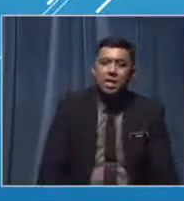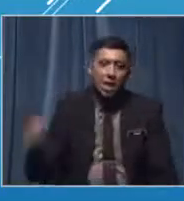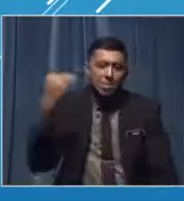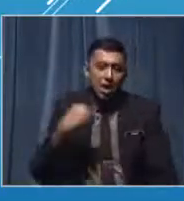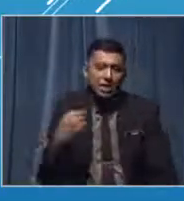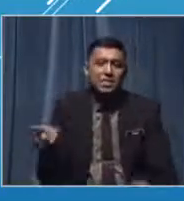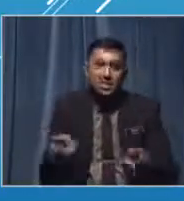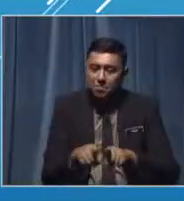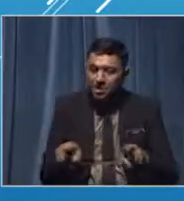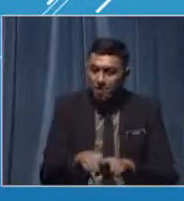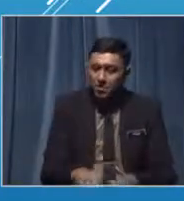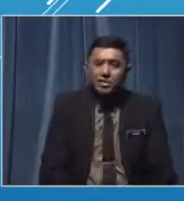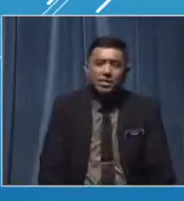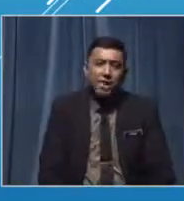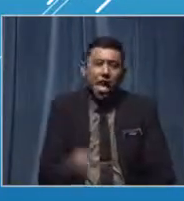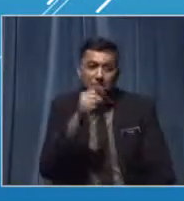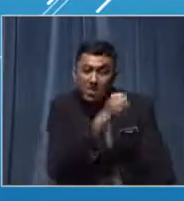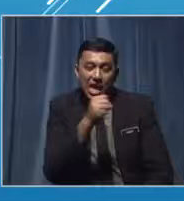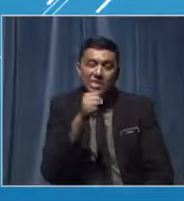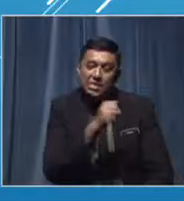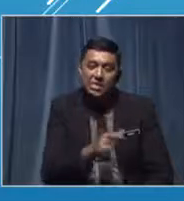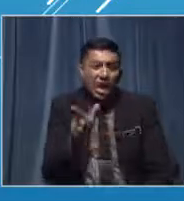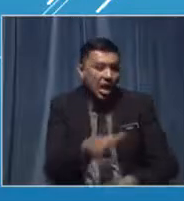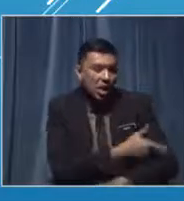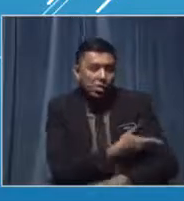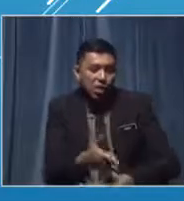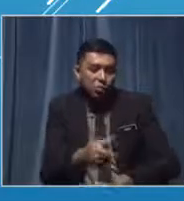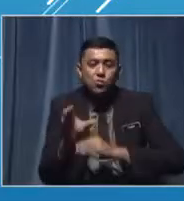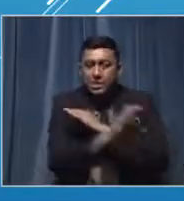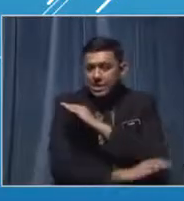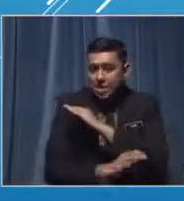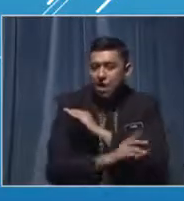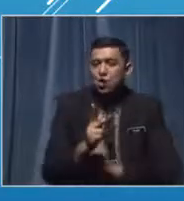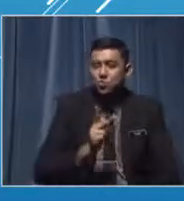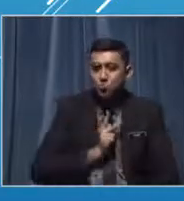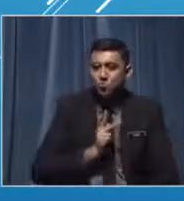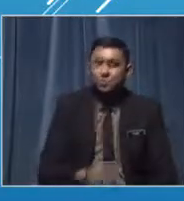marilah kita bersama-sama menyanyikan lagu negaraku.